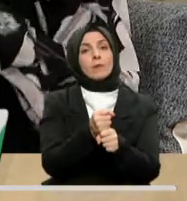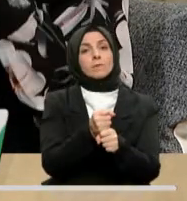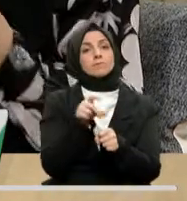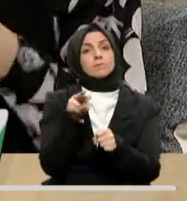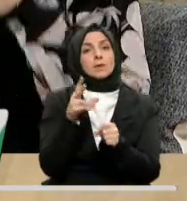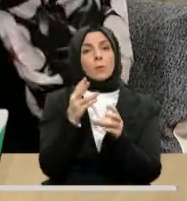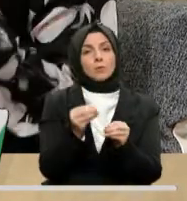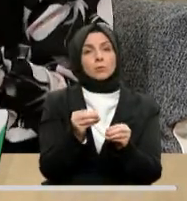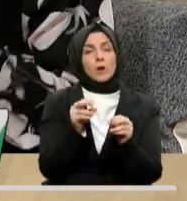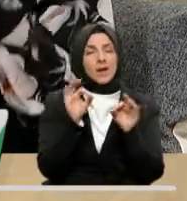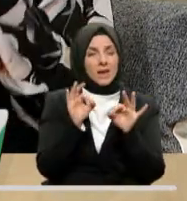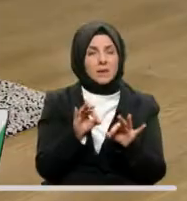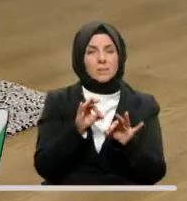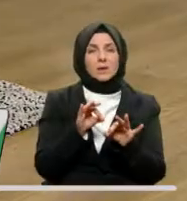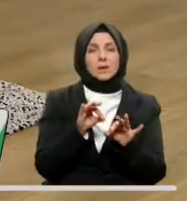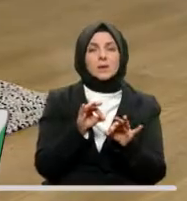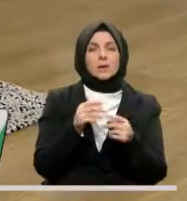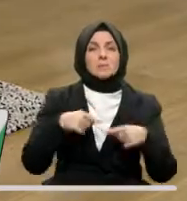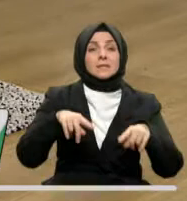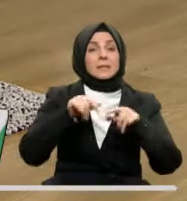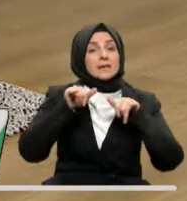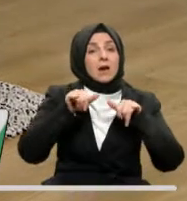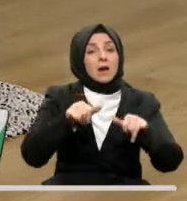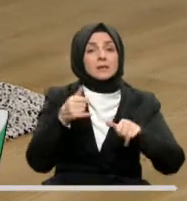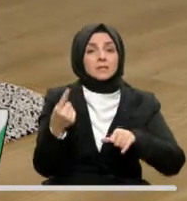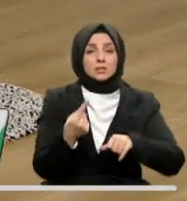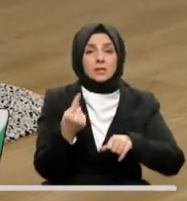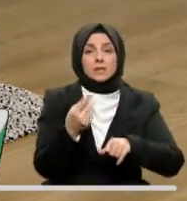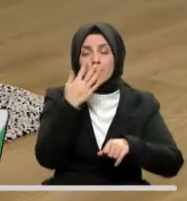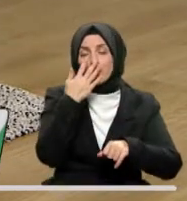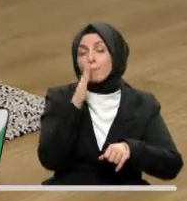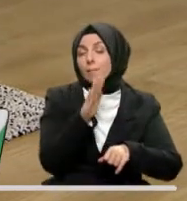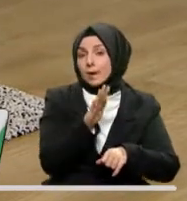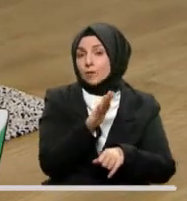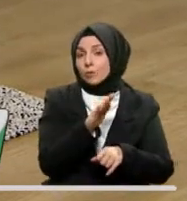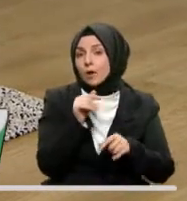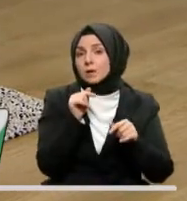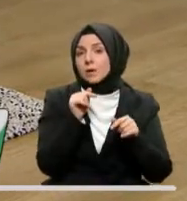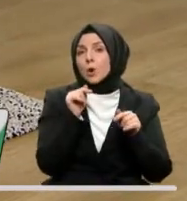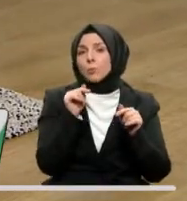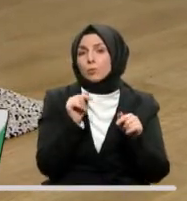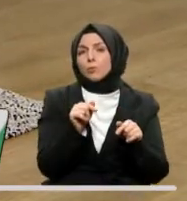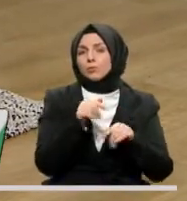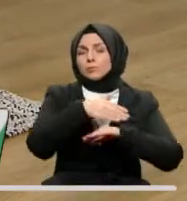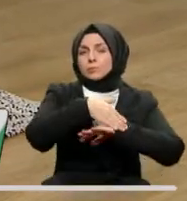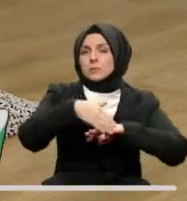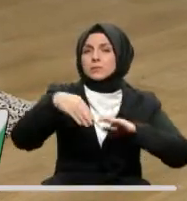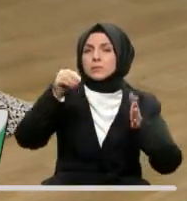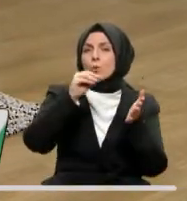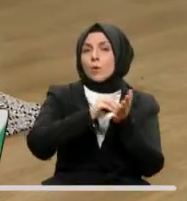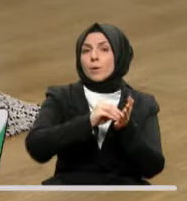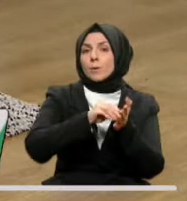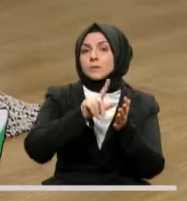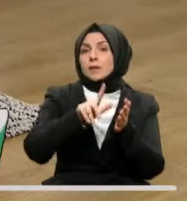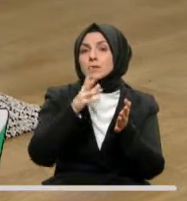böyle bir hep beklentim beklentiyi kendimizden arttırıyoruz arttırıyoruz ve bir noktada o Sınır koy Evet evet en noktada